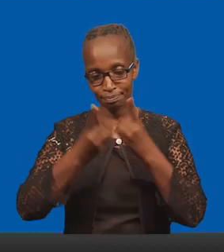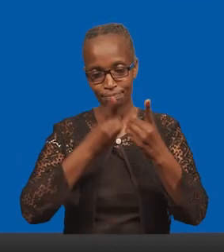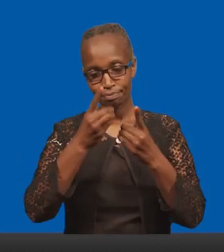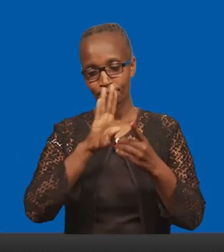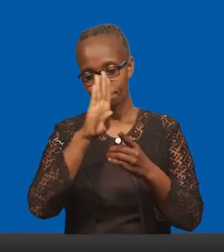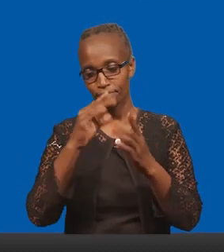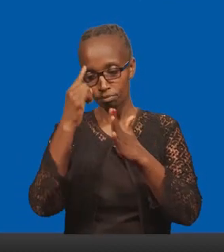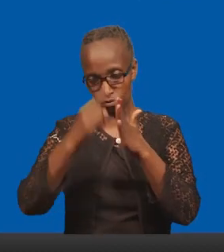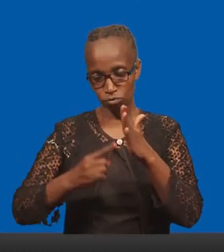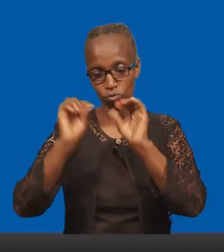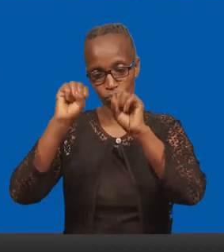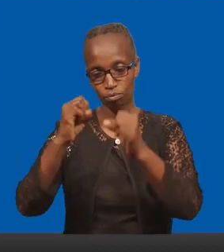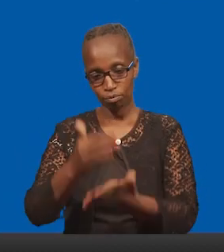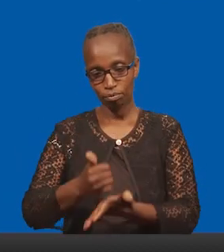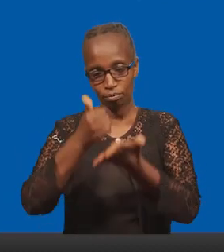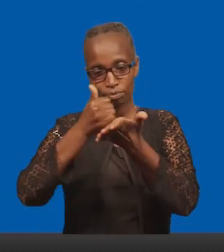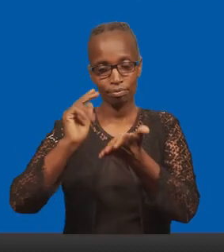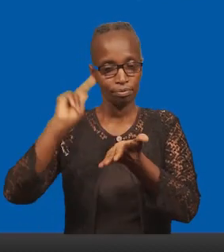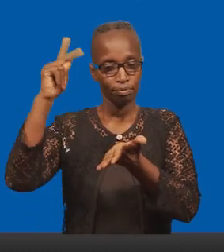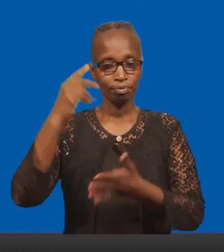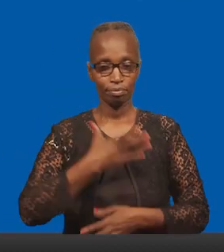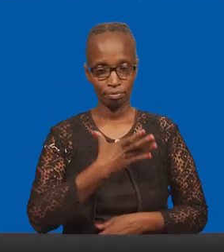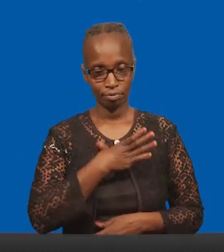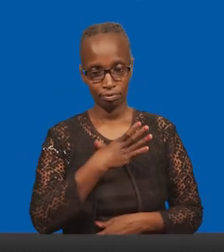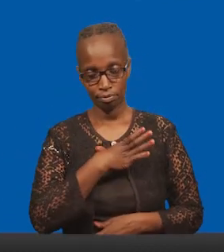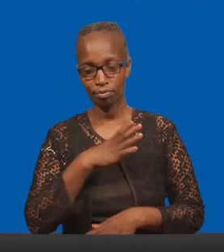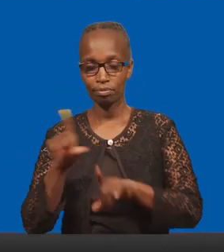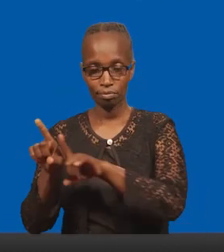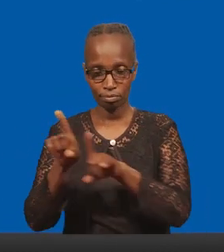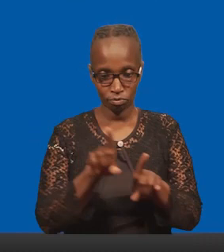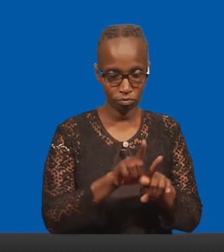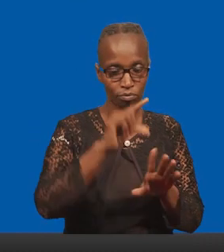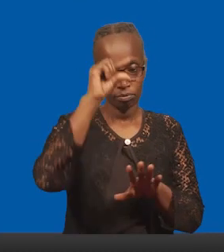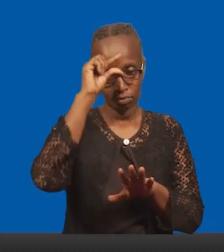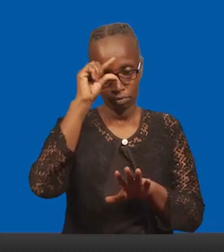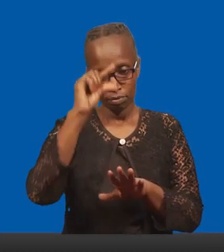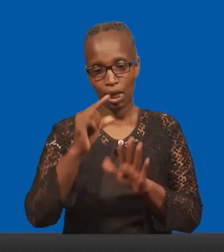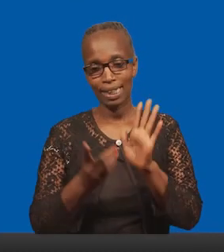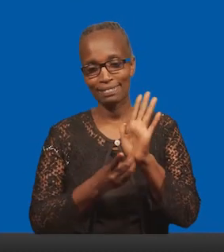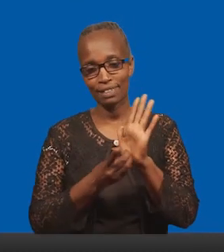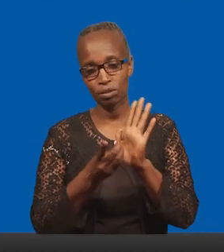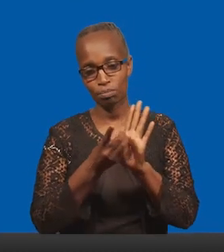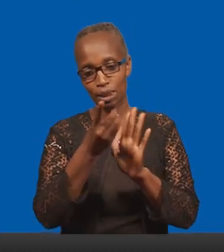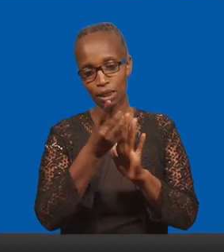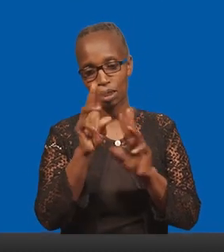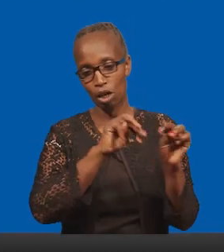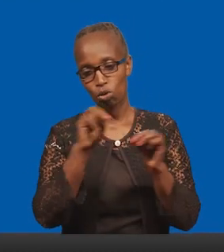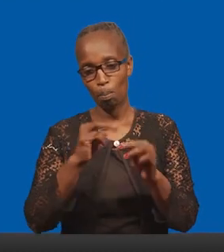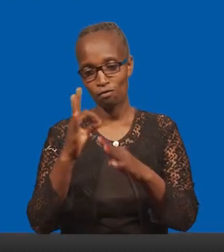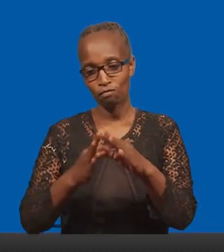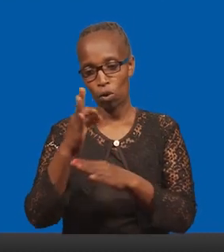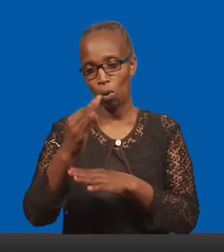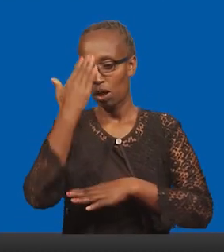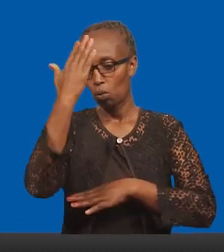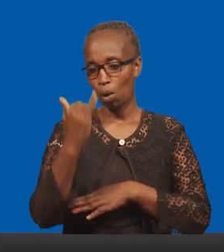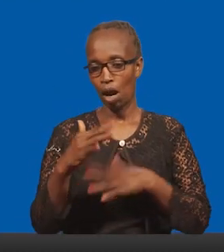yanaweza kusaidia mwananchi wa kawaida na serikali na maendeleo ili kuendelea, ili watoto wetu waweze